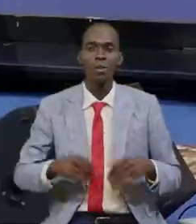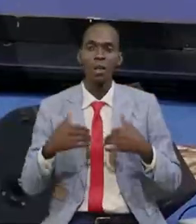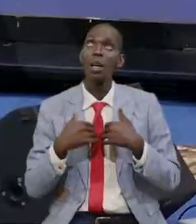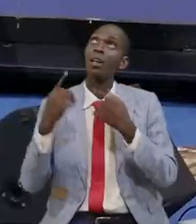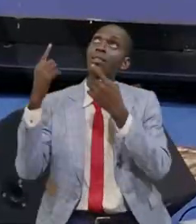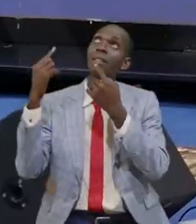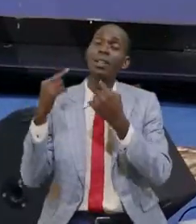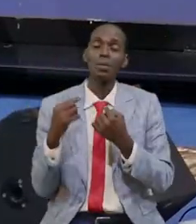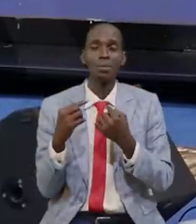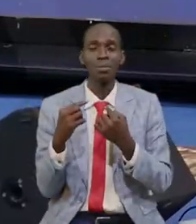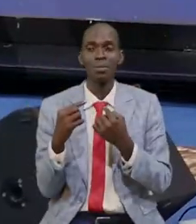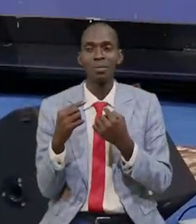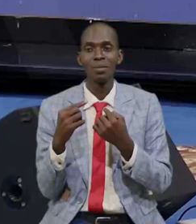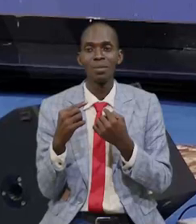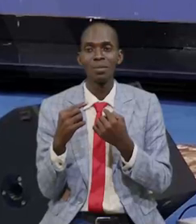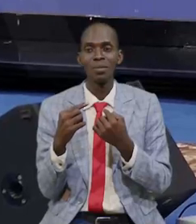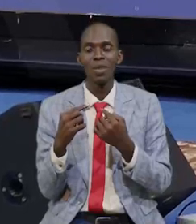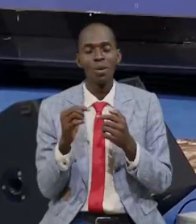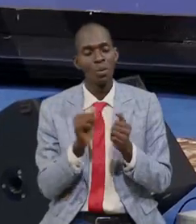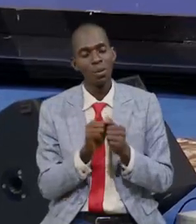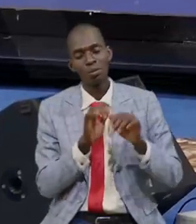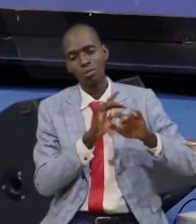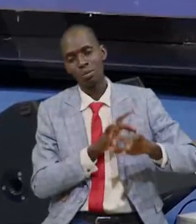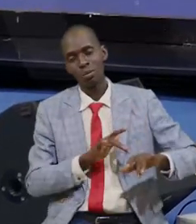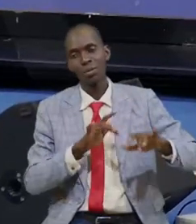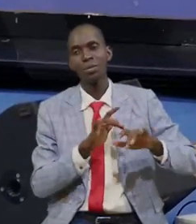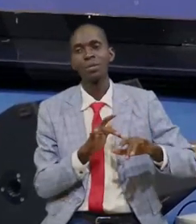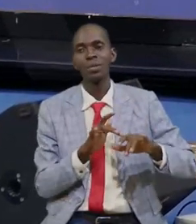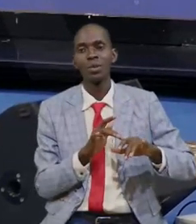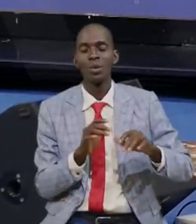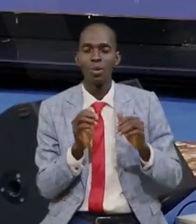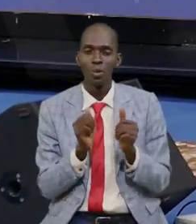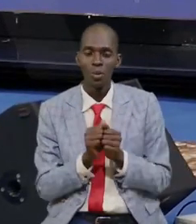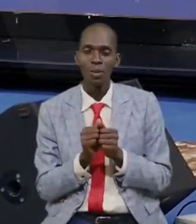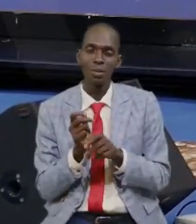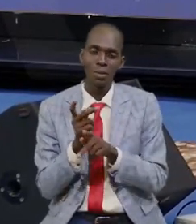venu avec compassion, avec soin,